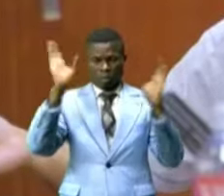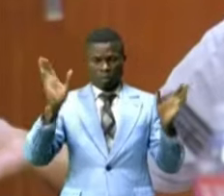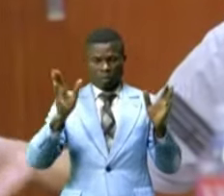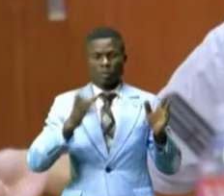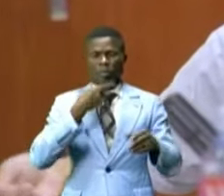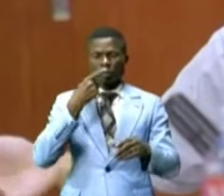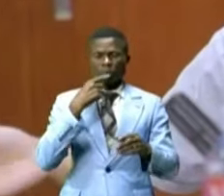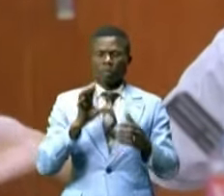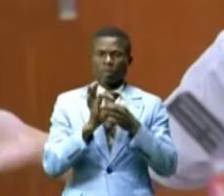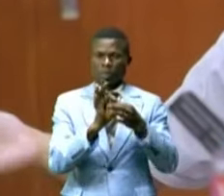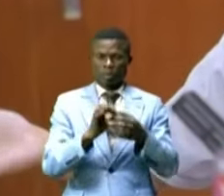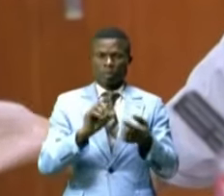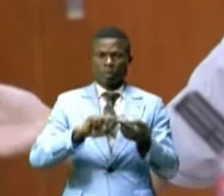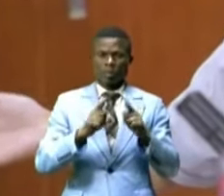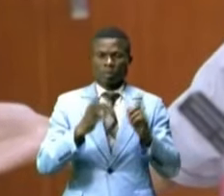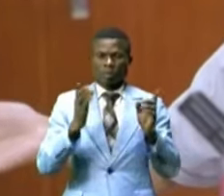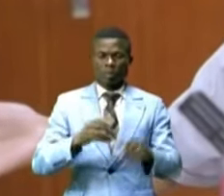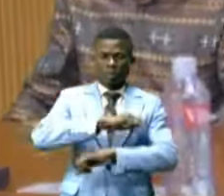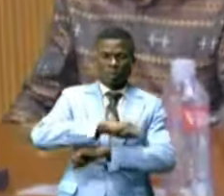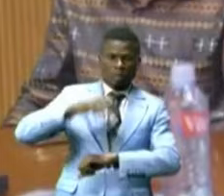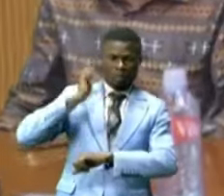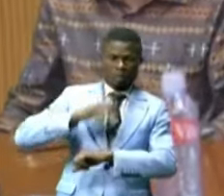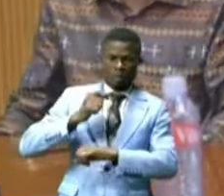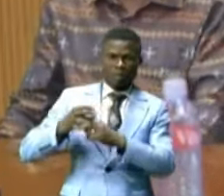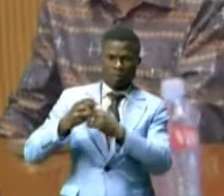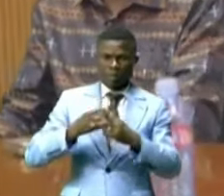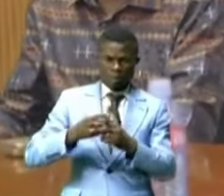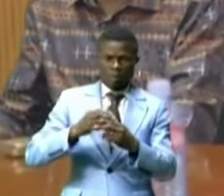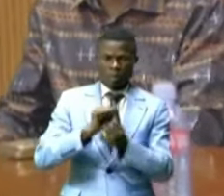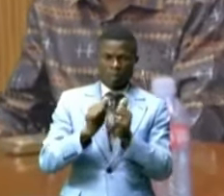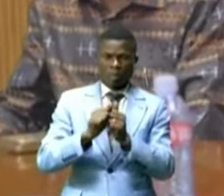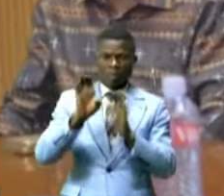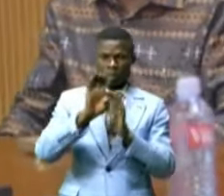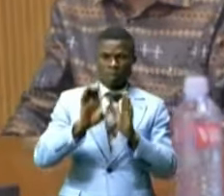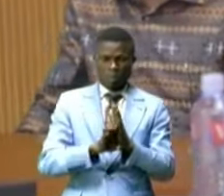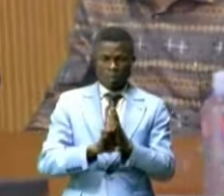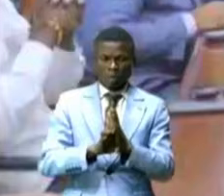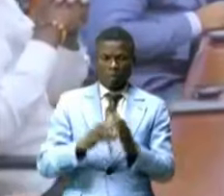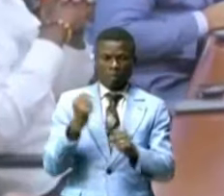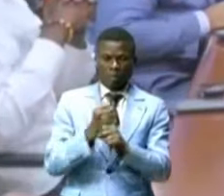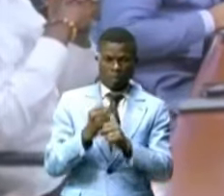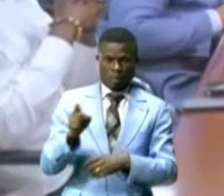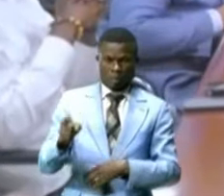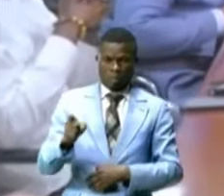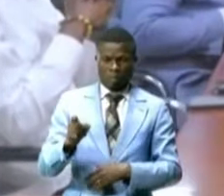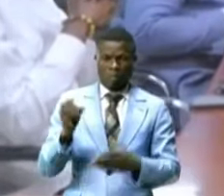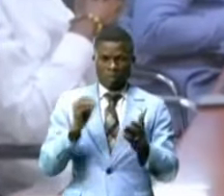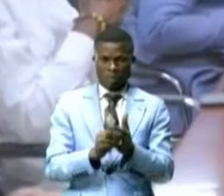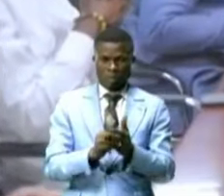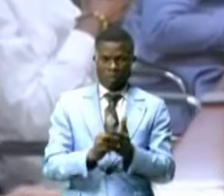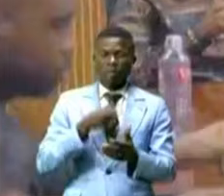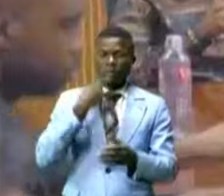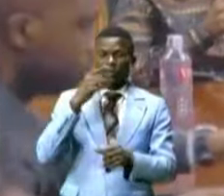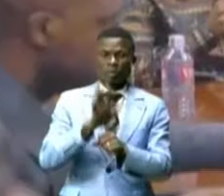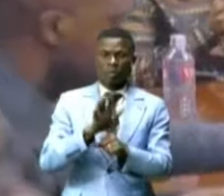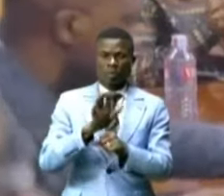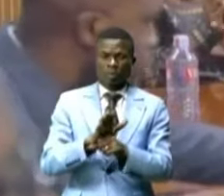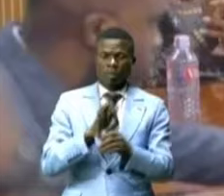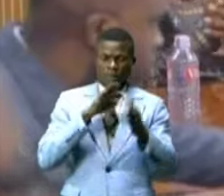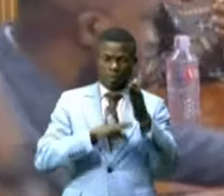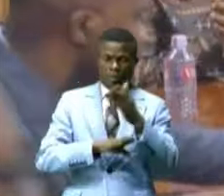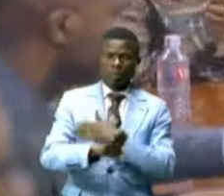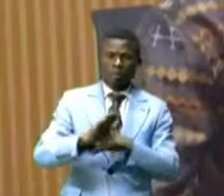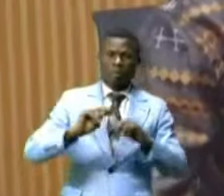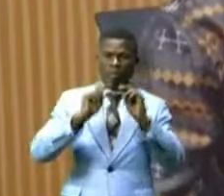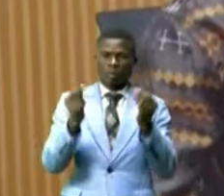collaboration avec ses OPJ pour un travail de contrôle de conformité à la loi sur la sous-traitance. Il a par ailleurs martelé sur l'insertion des